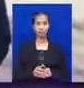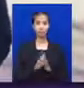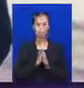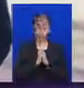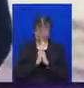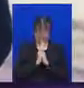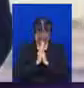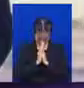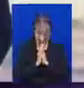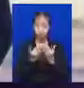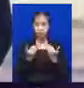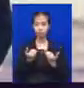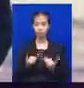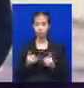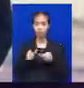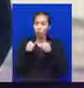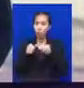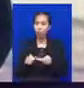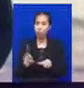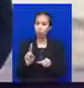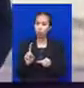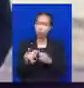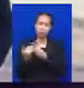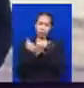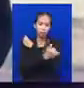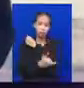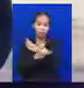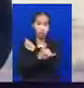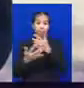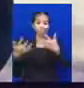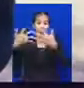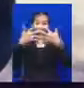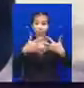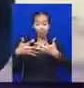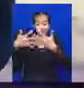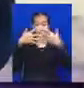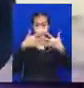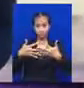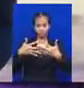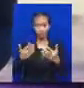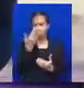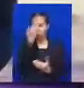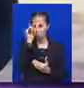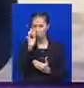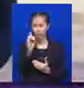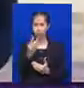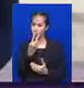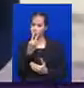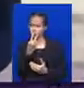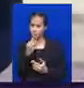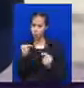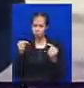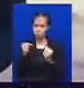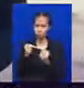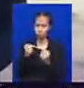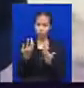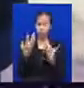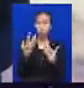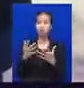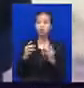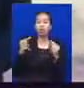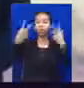วัสดีครับท่านผู้ชมครับขณะนี้ผมอยู่ที่กรุงวอชิงตันดีซีของประเทศสหรัฐอเมริกาเพื่อติดตามการเดินทางมาปฏิบัติภารกิจของ